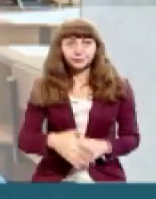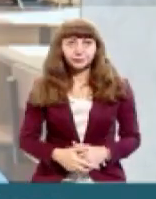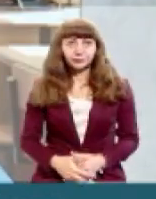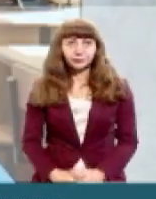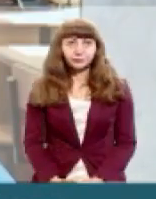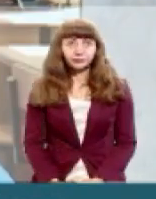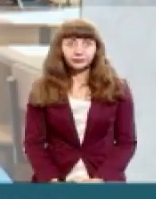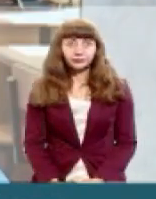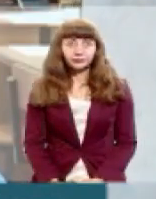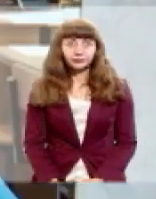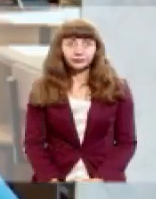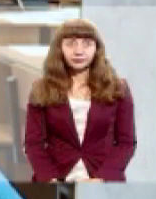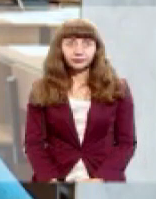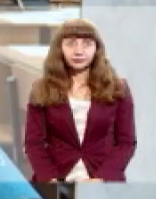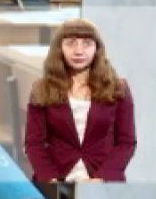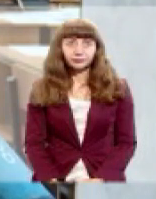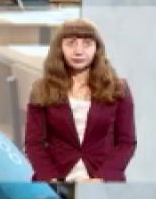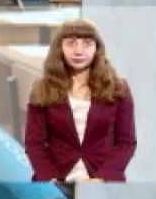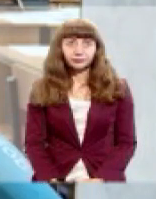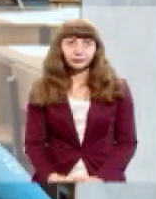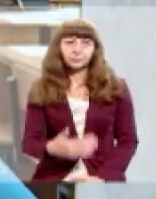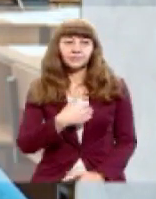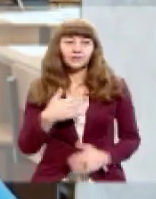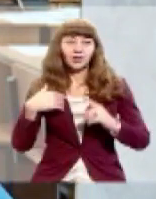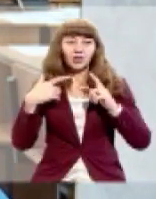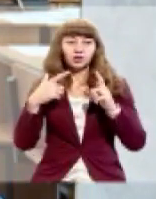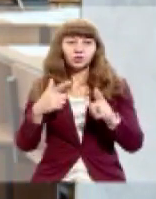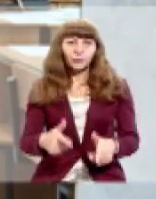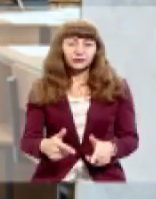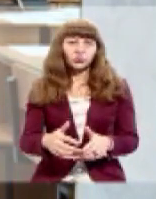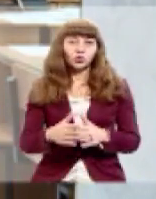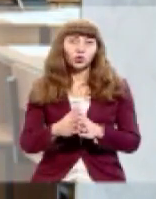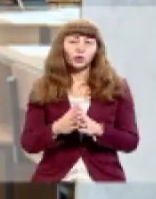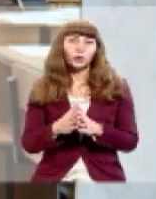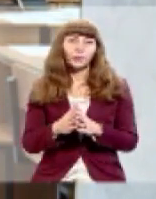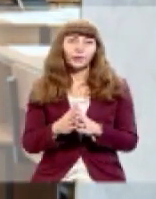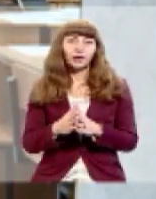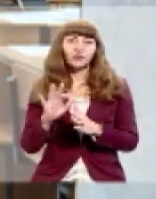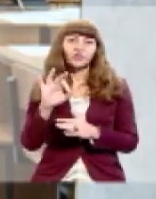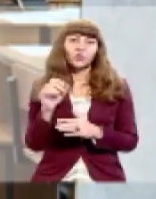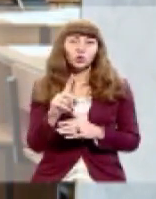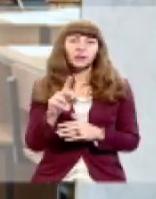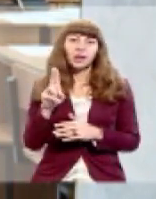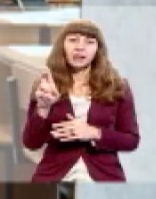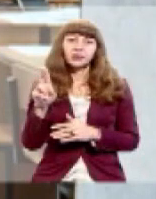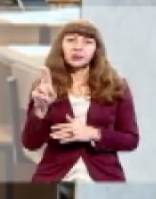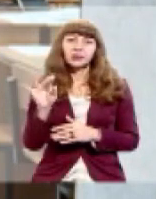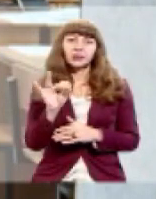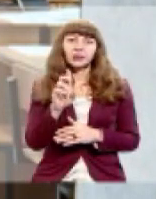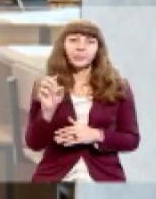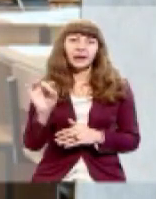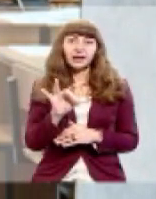Өзім информационный технология және кибербезопасностьқа үміткер ретінде беріп отырмын. Және де оның